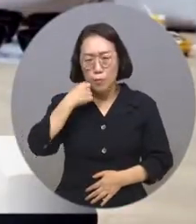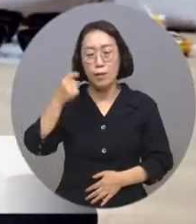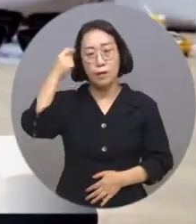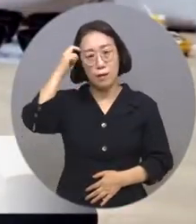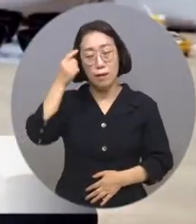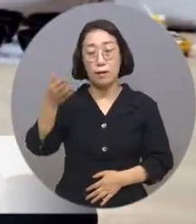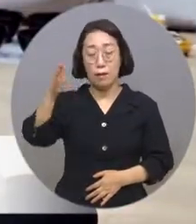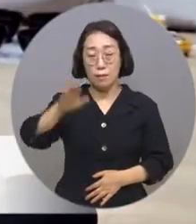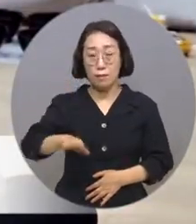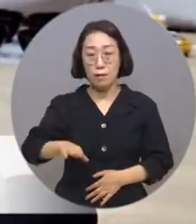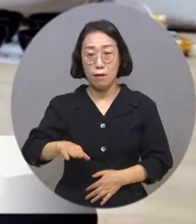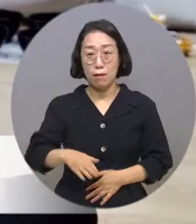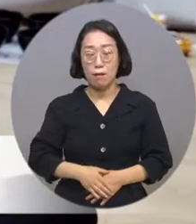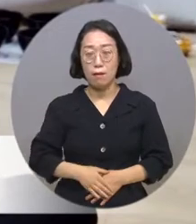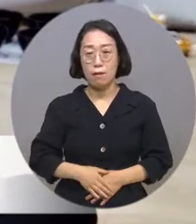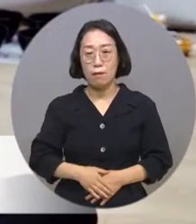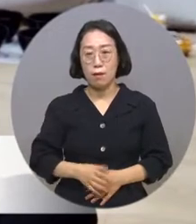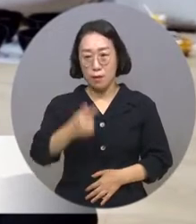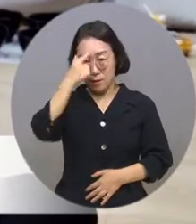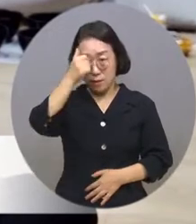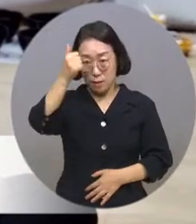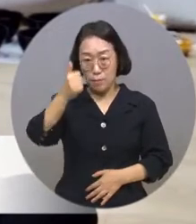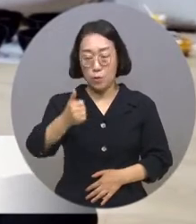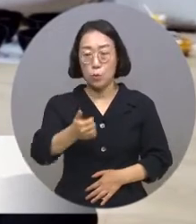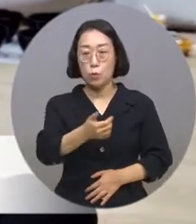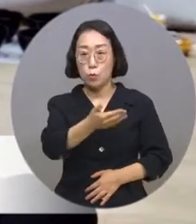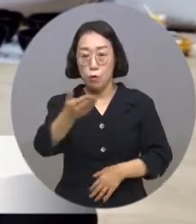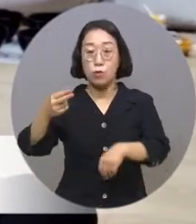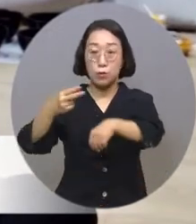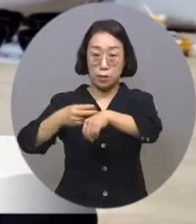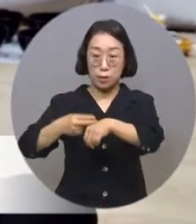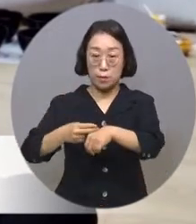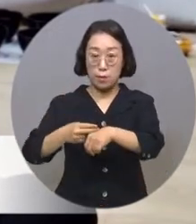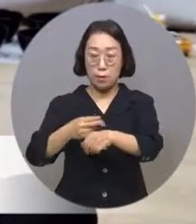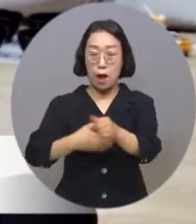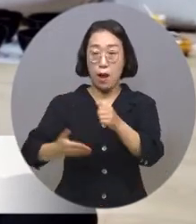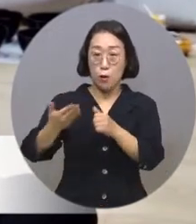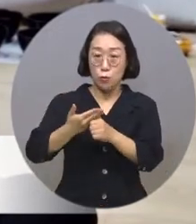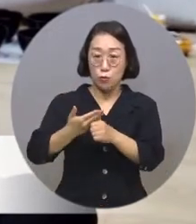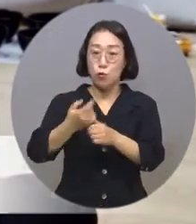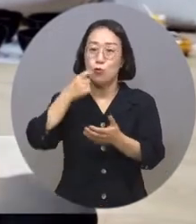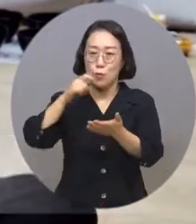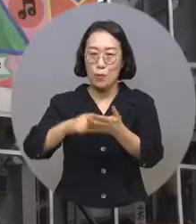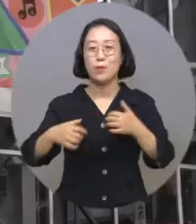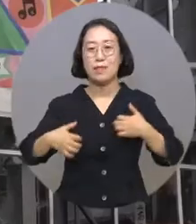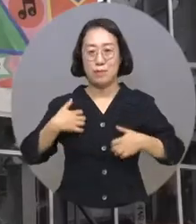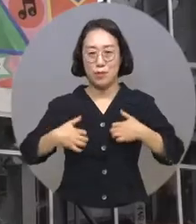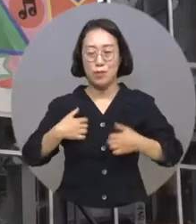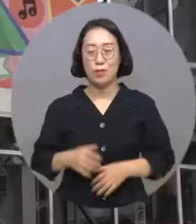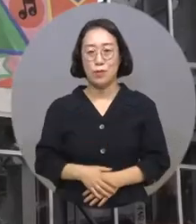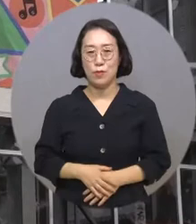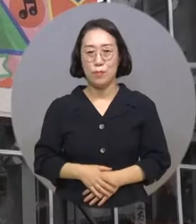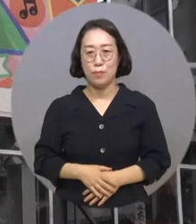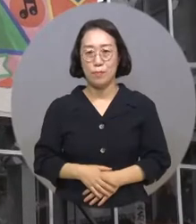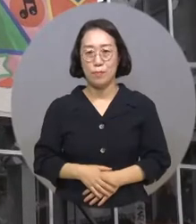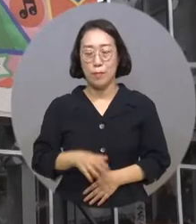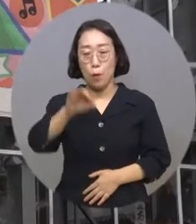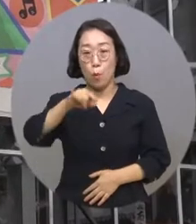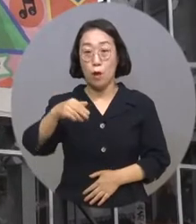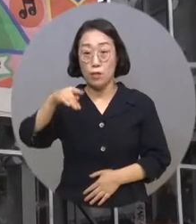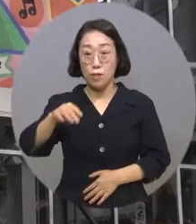이제 스님들이랑 선생님들께서 명상을 잘 가르쳐 주셔가지고 쉽고 재밌었어요. 주최 측인